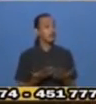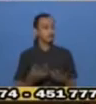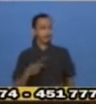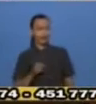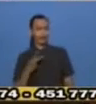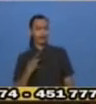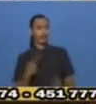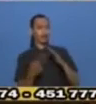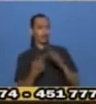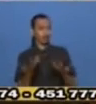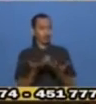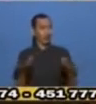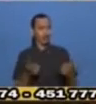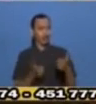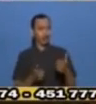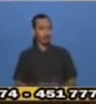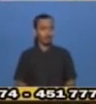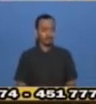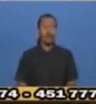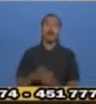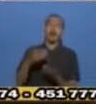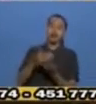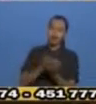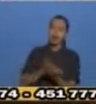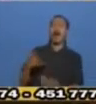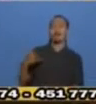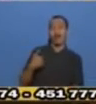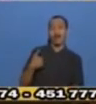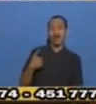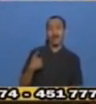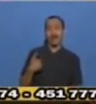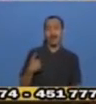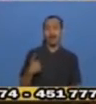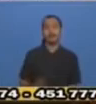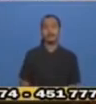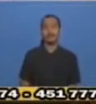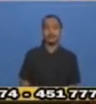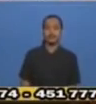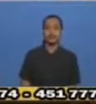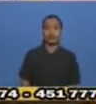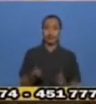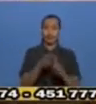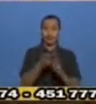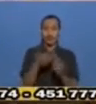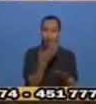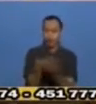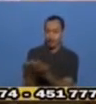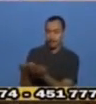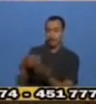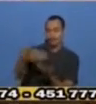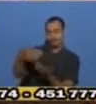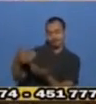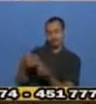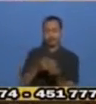Ya, ada datanya yang karena saya minta pada teman-teman ini juga kita juga ya yang melakukan karena kami akan mencoba untuk membantu